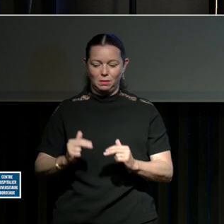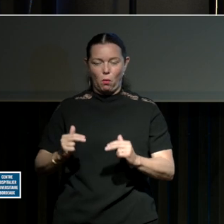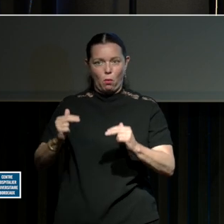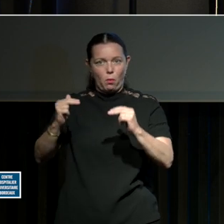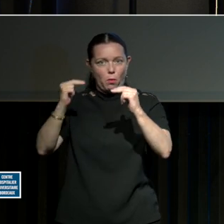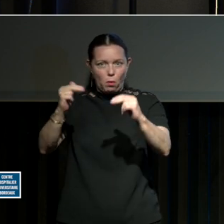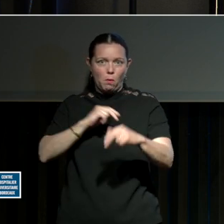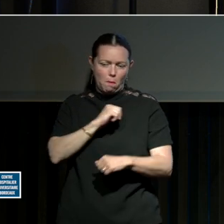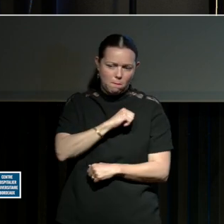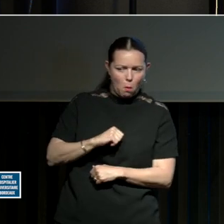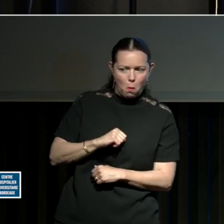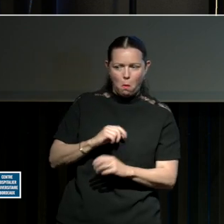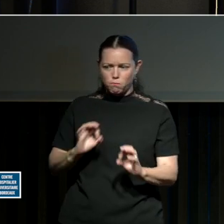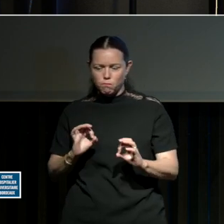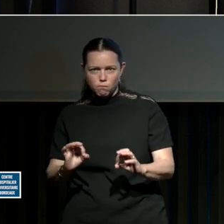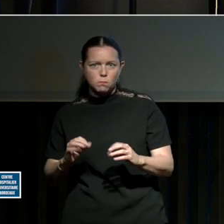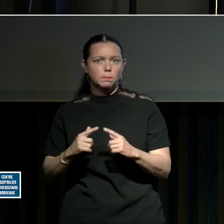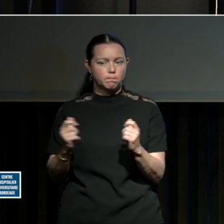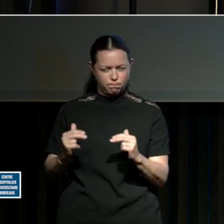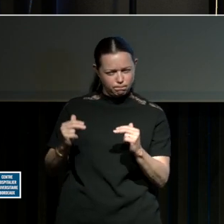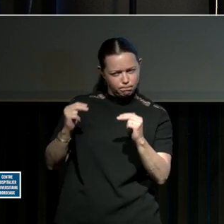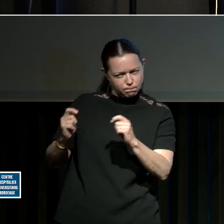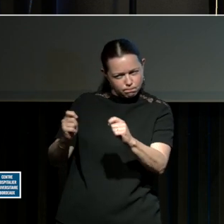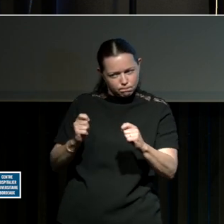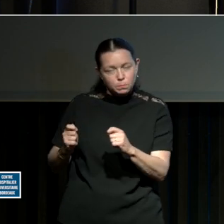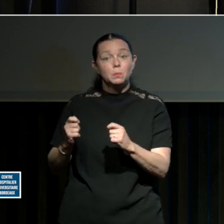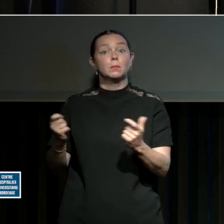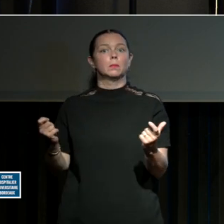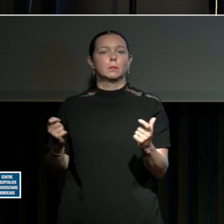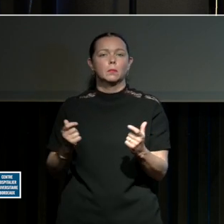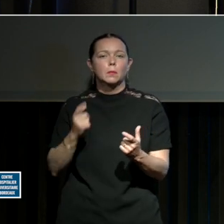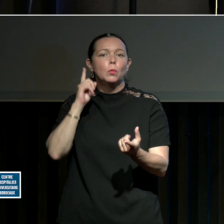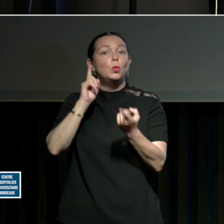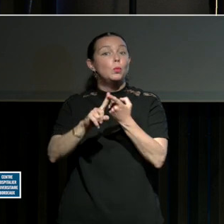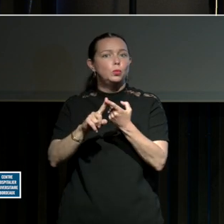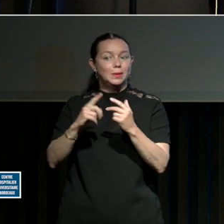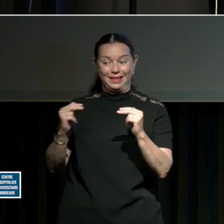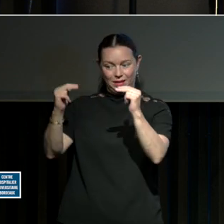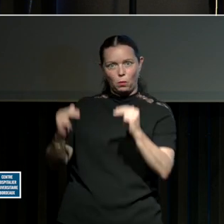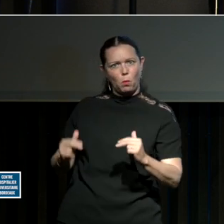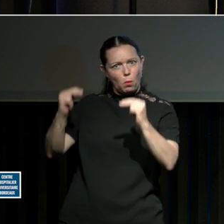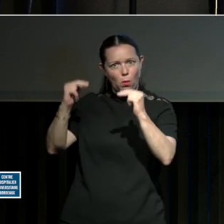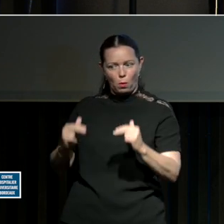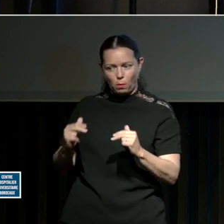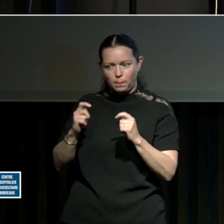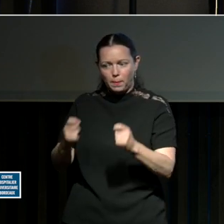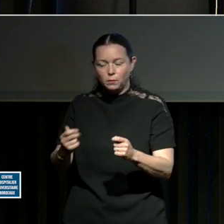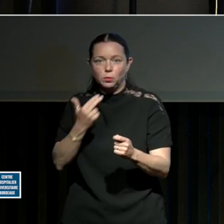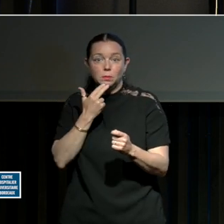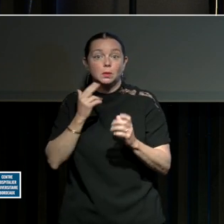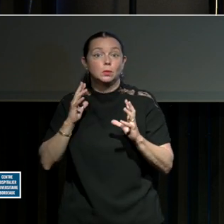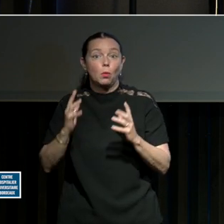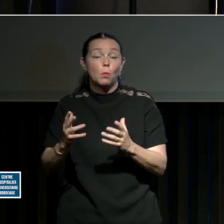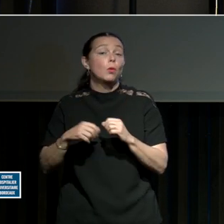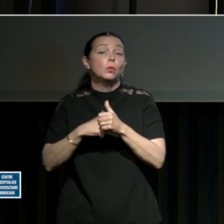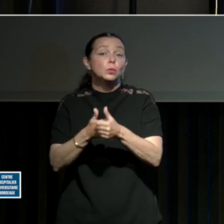clinique, et qui permet ainsi d'aborder finalement la modalité d'usage selon un